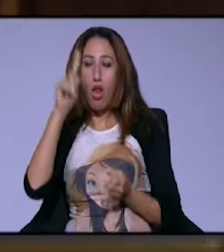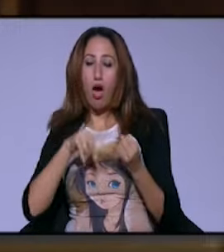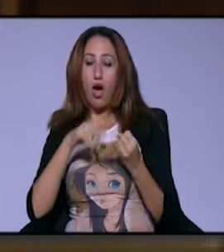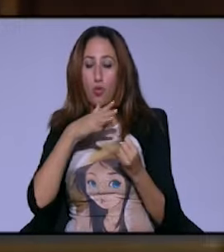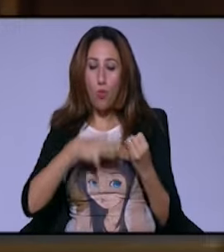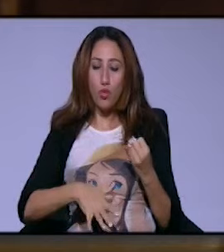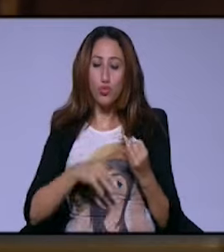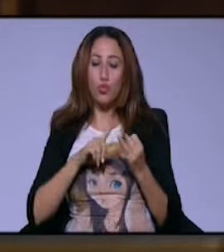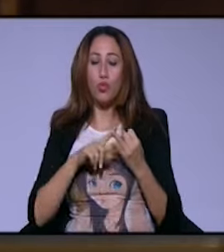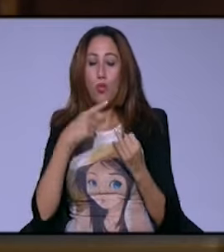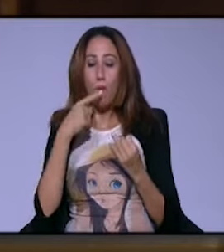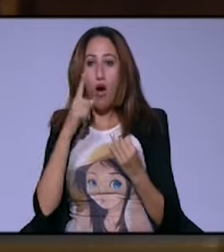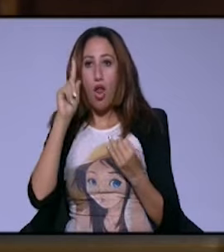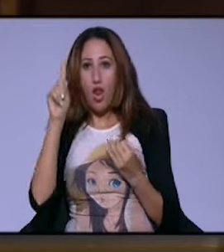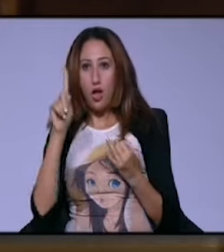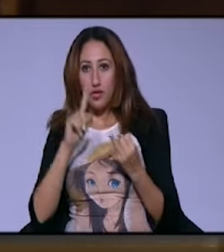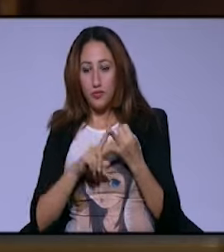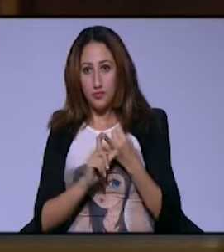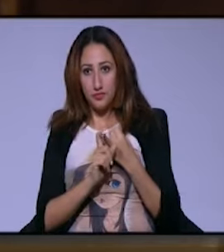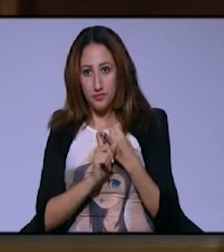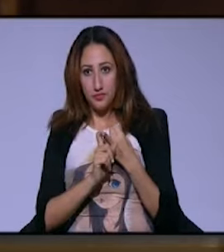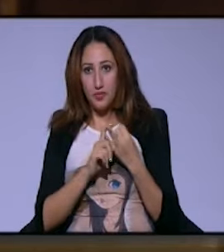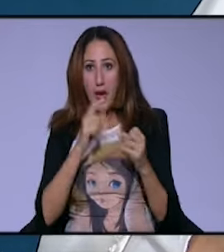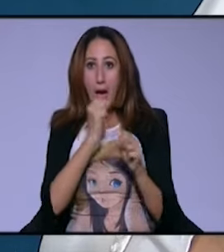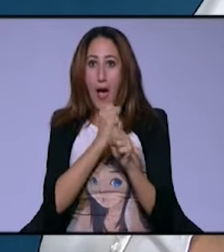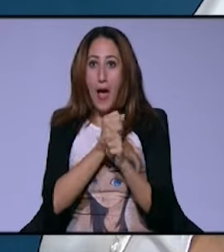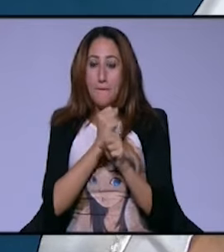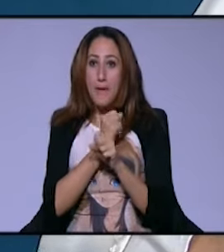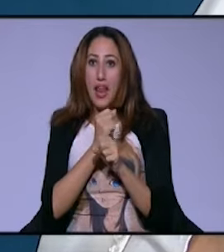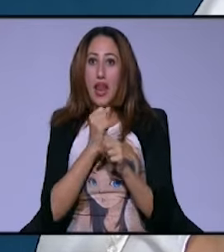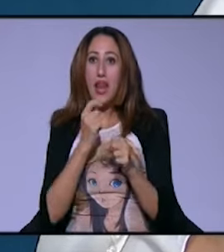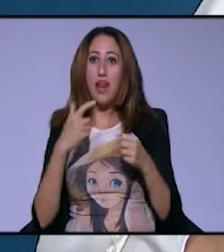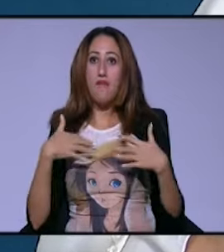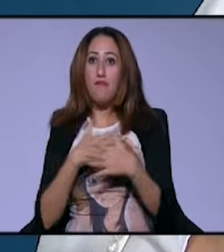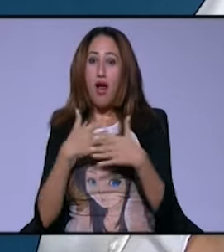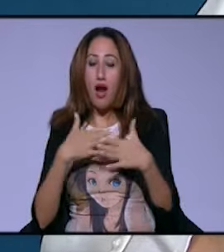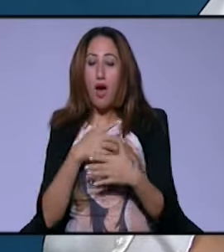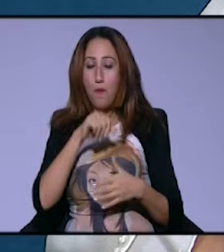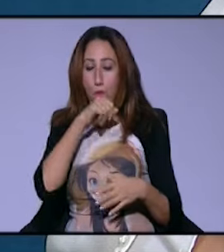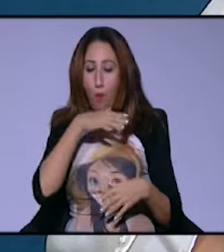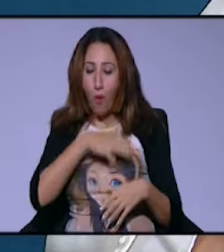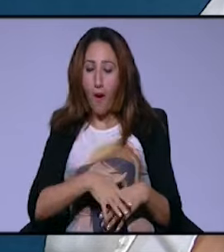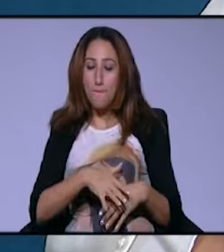عليه وسلم، كان دايما يقول اعملوا اللي يفرح سيدنا النبي. لما كان سبحان الله ما حد